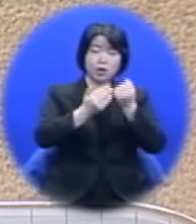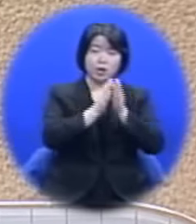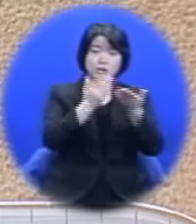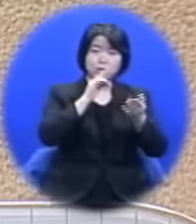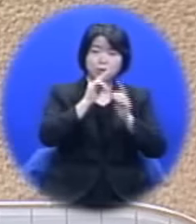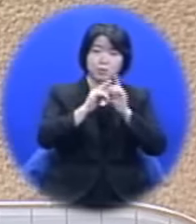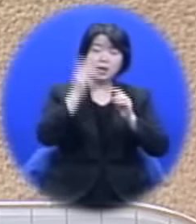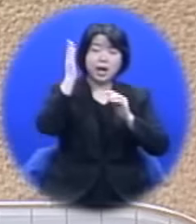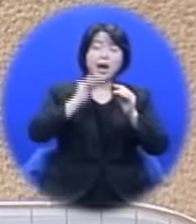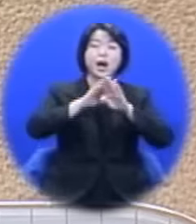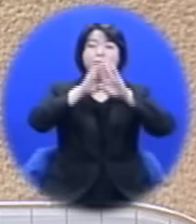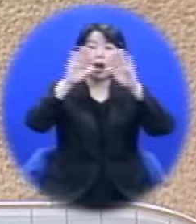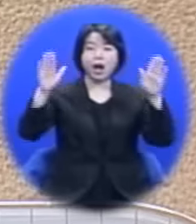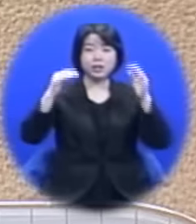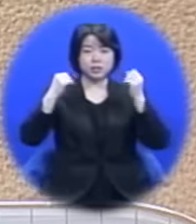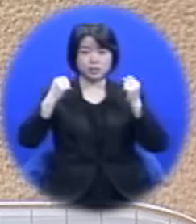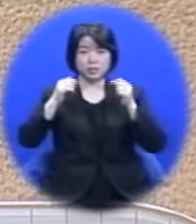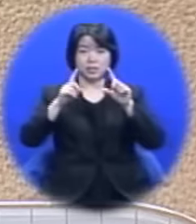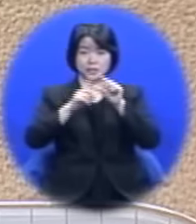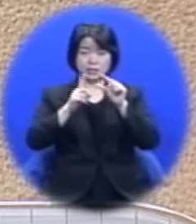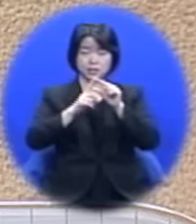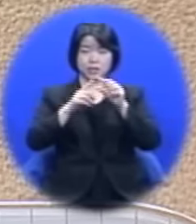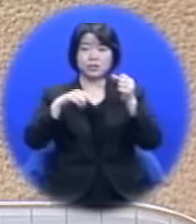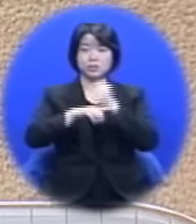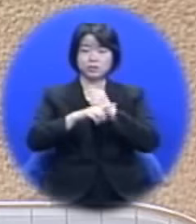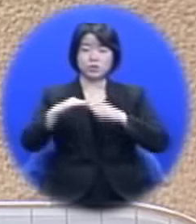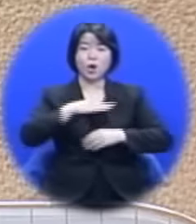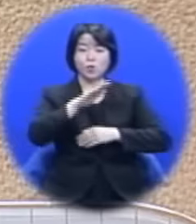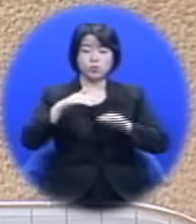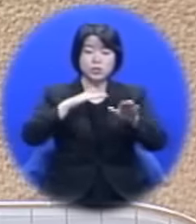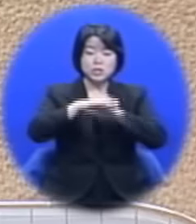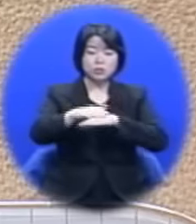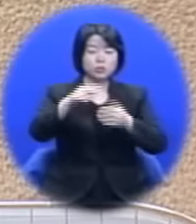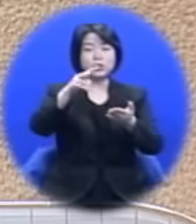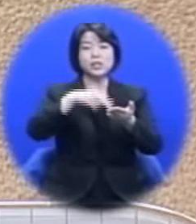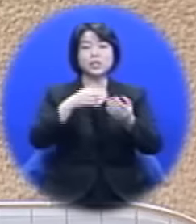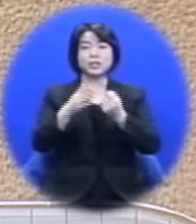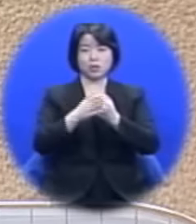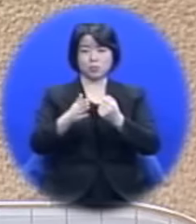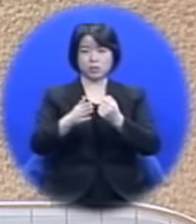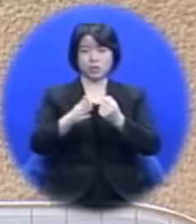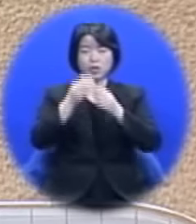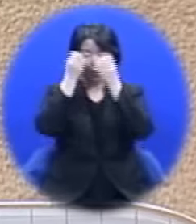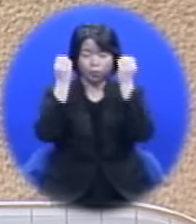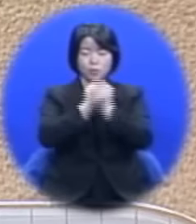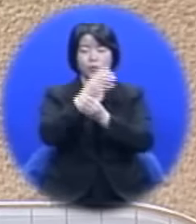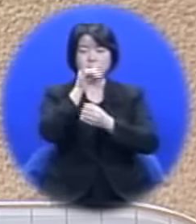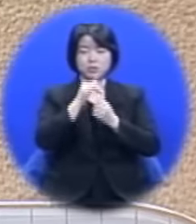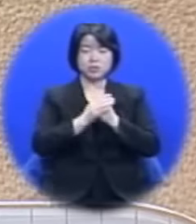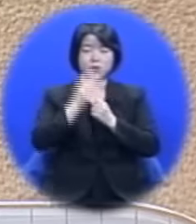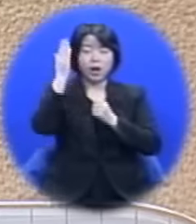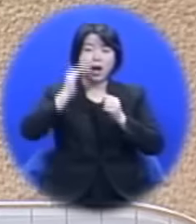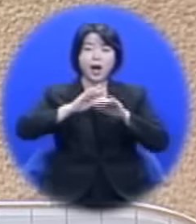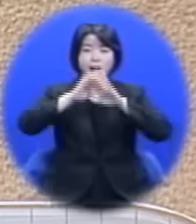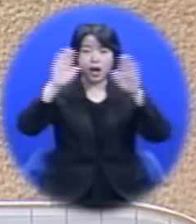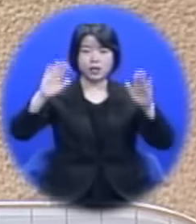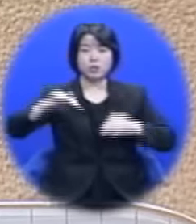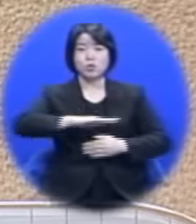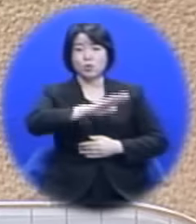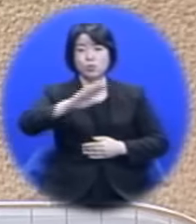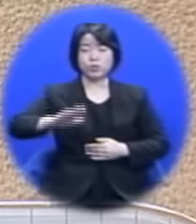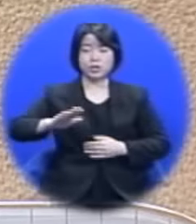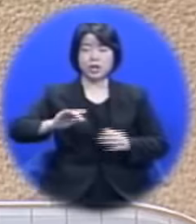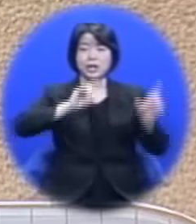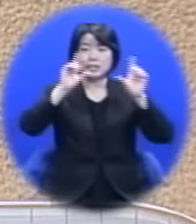하늘이라고 하는 개념을 잘못 우리 식으로 읽으니 그런 거죠 여러분 하늘은 우리가 살고 있는